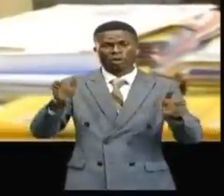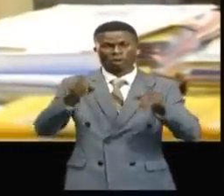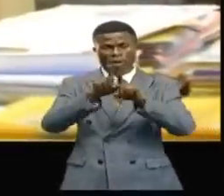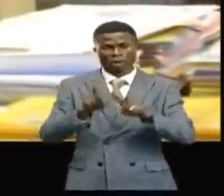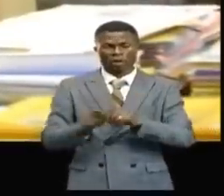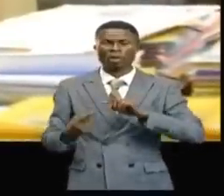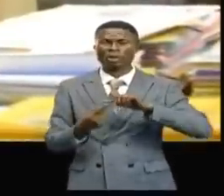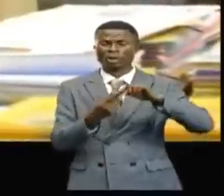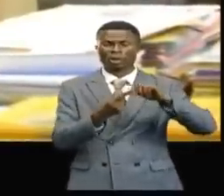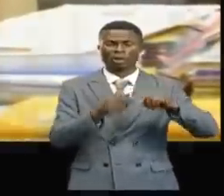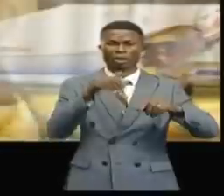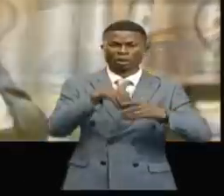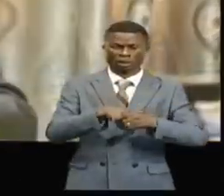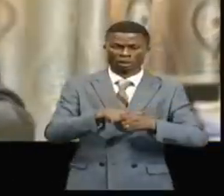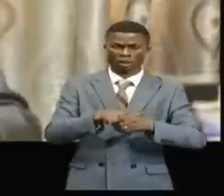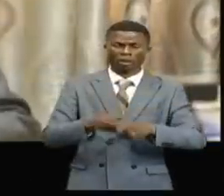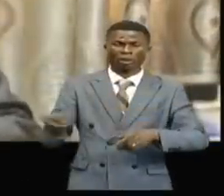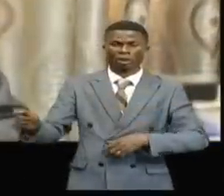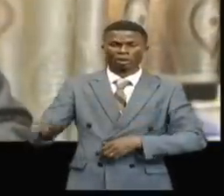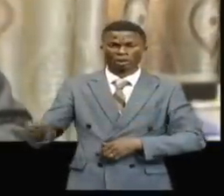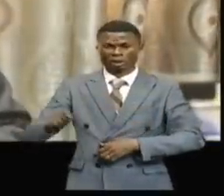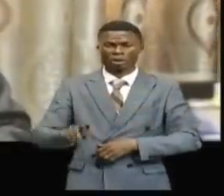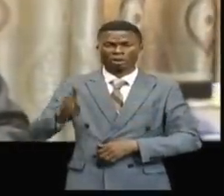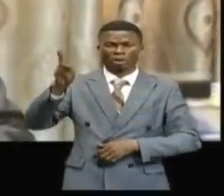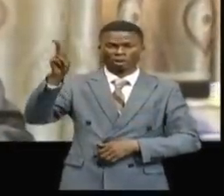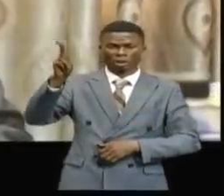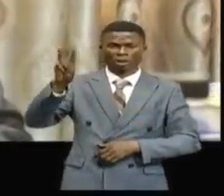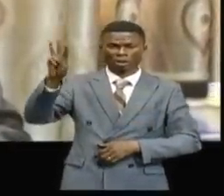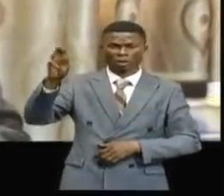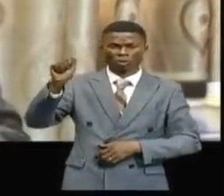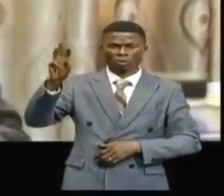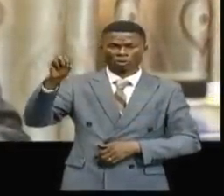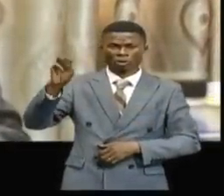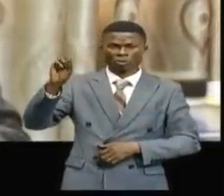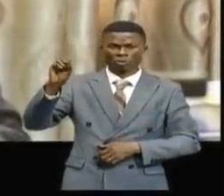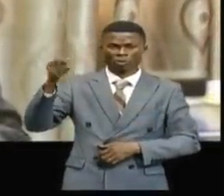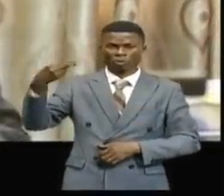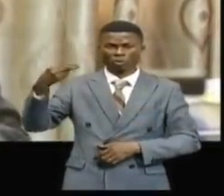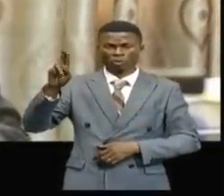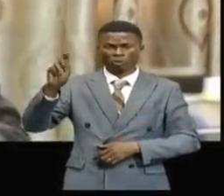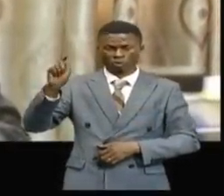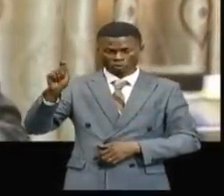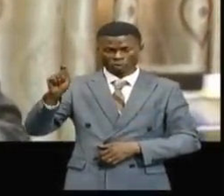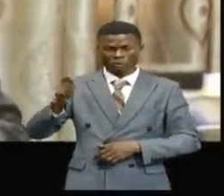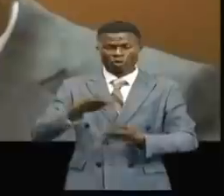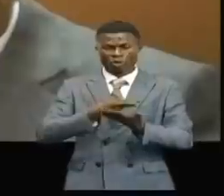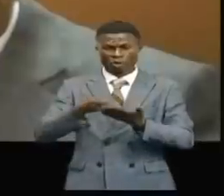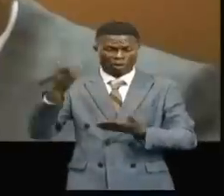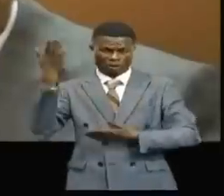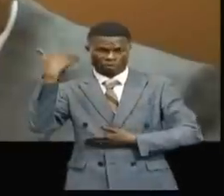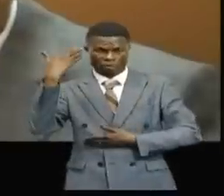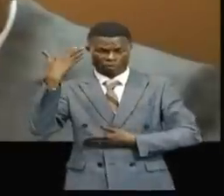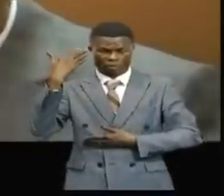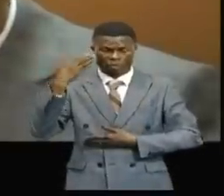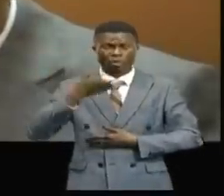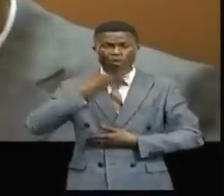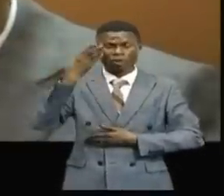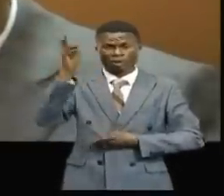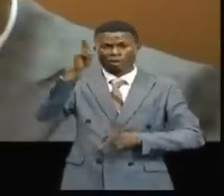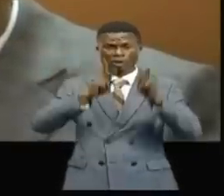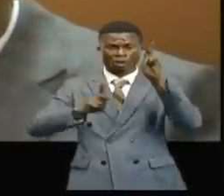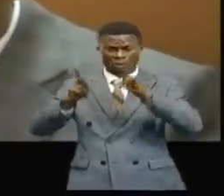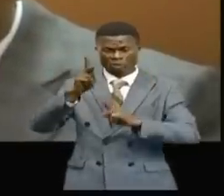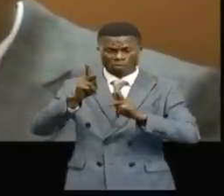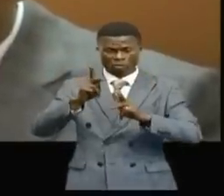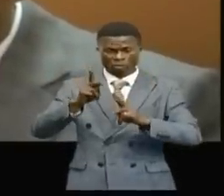et particulièrement dans les territoires de Kwamout. Dans la semaine qui s'achève, l'état d'esprit de la population a été dominé,